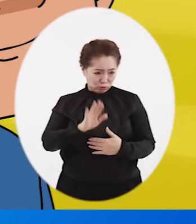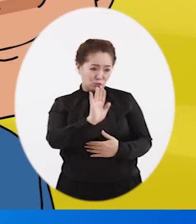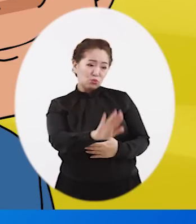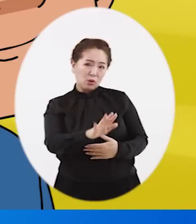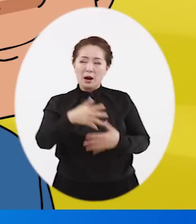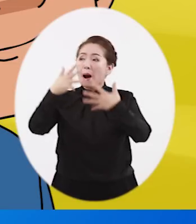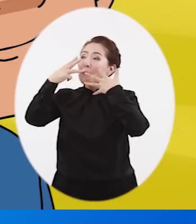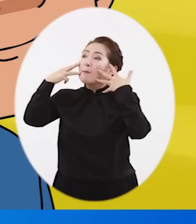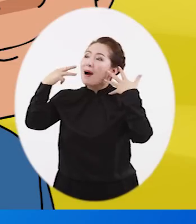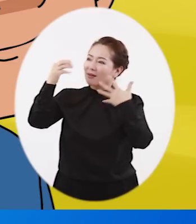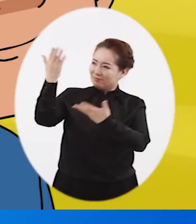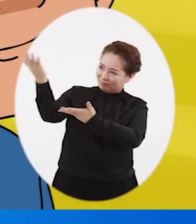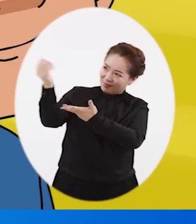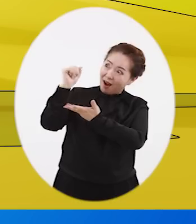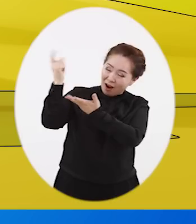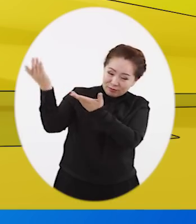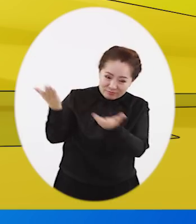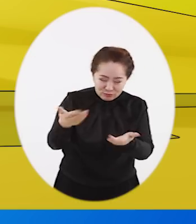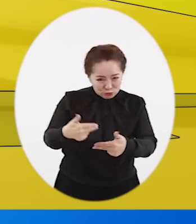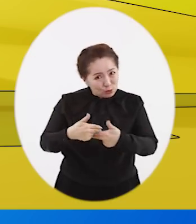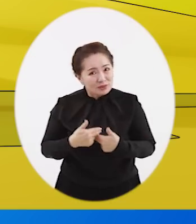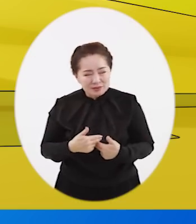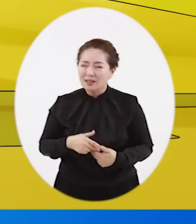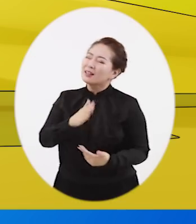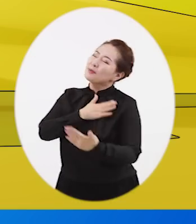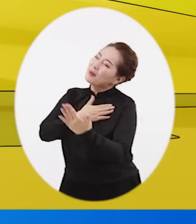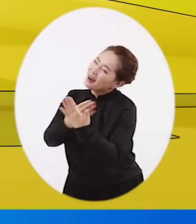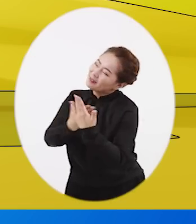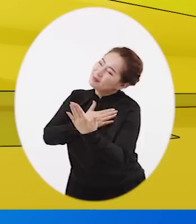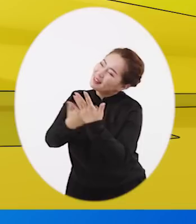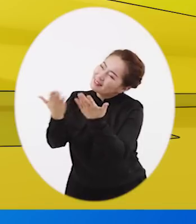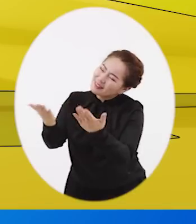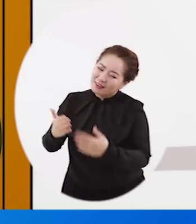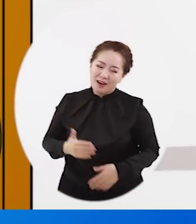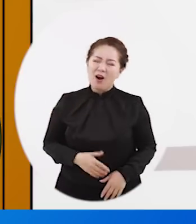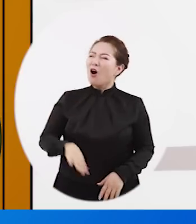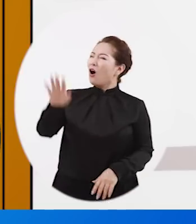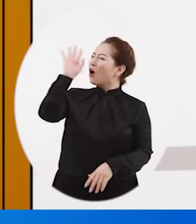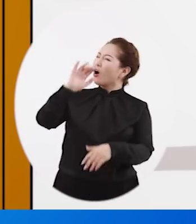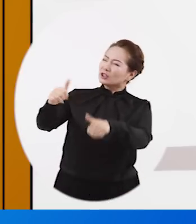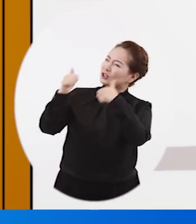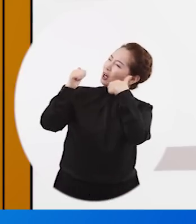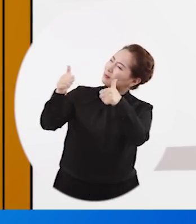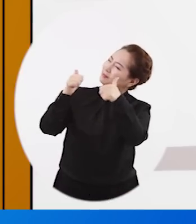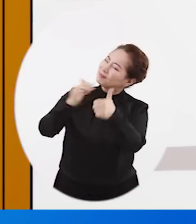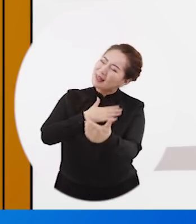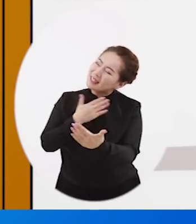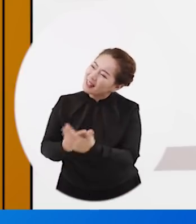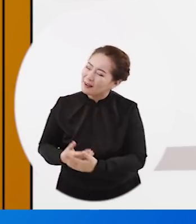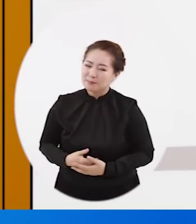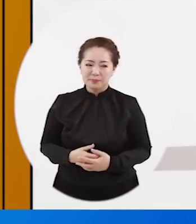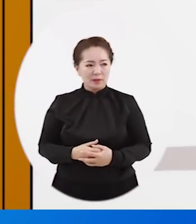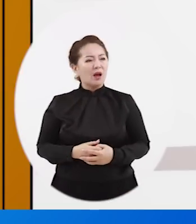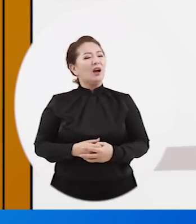эмээ. Барах их тусаллаа. Харин тийм ёстой их баярлаа. Гэхдээ одоо мөн өвгөн маань хүрээд